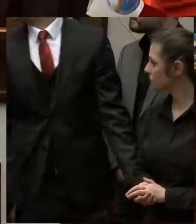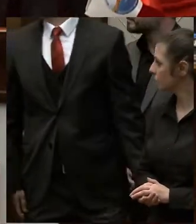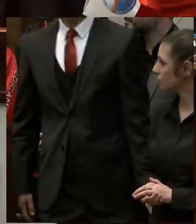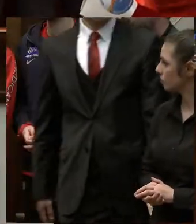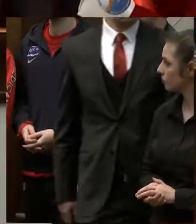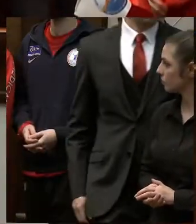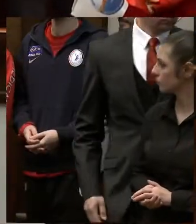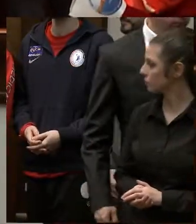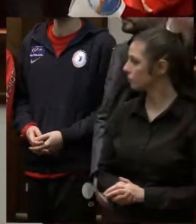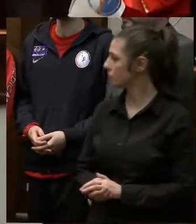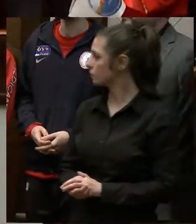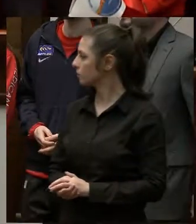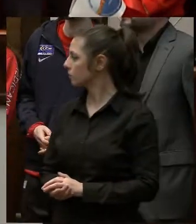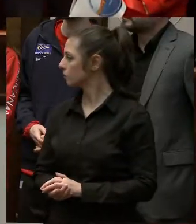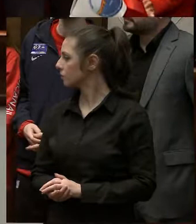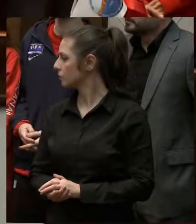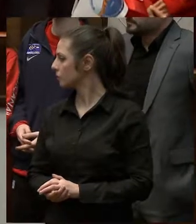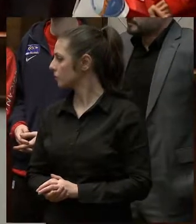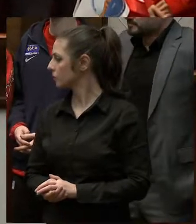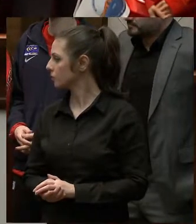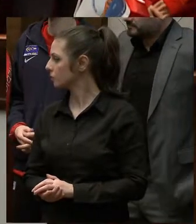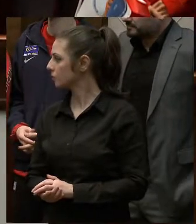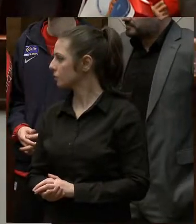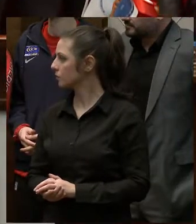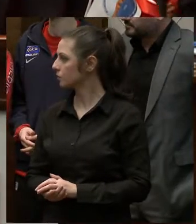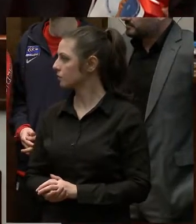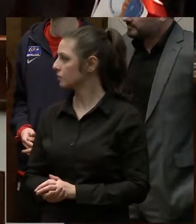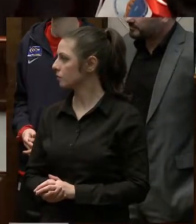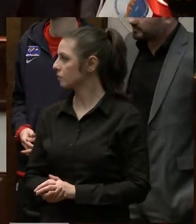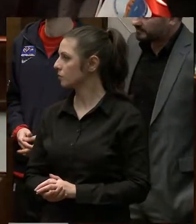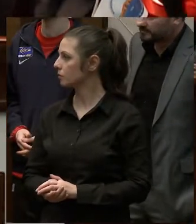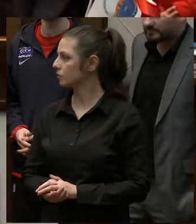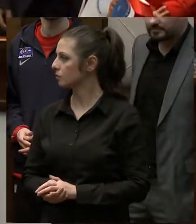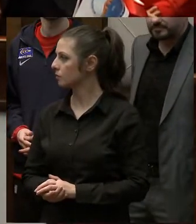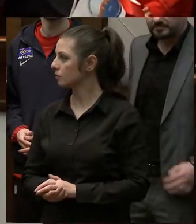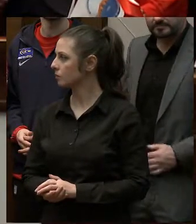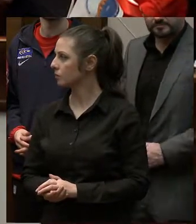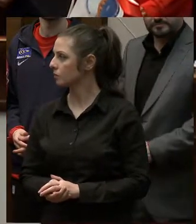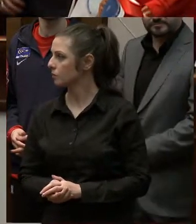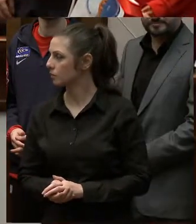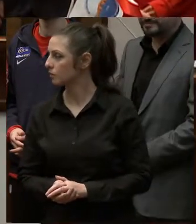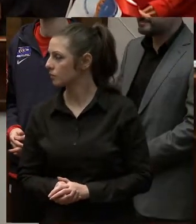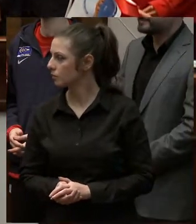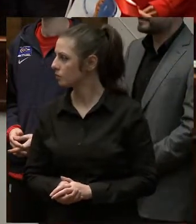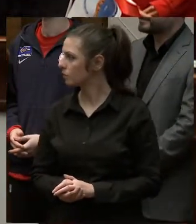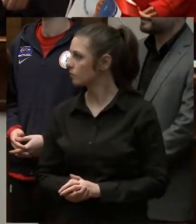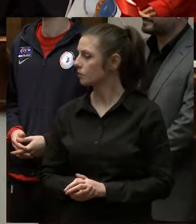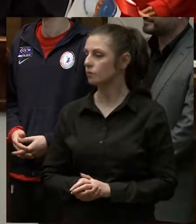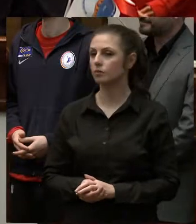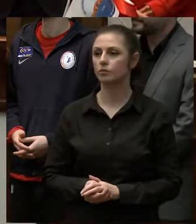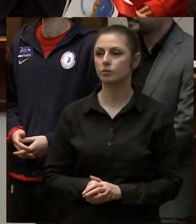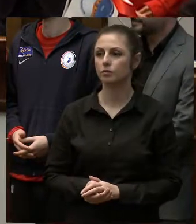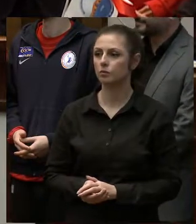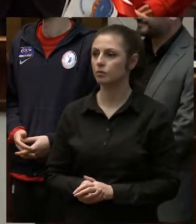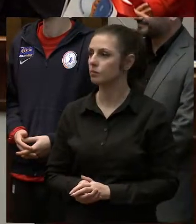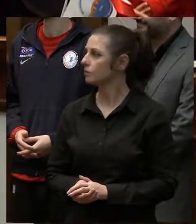Neredesiniz siz? Yanımdayım, yanınızdasınız. Şunu biraz daha girin. Arkadaş, tamam. Siz de oraya. Siz oraya. Seher Hanım siz de